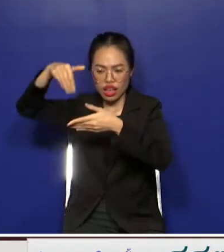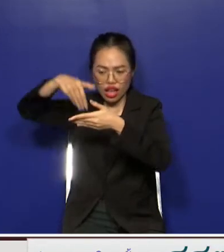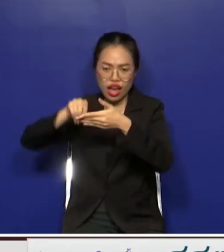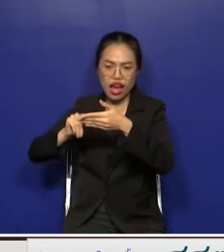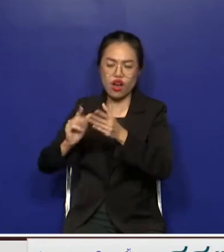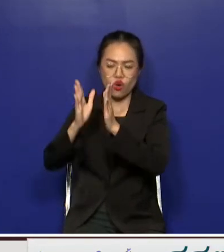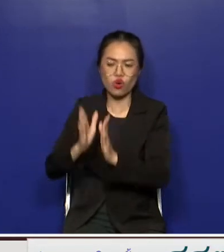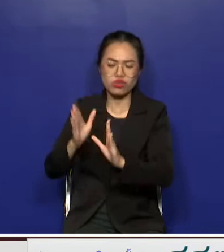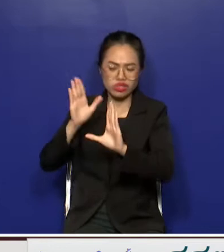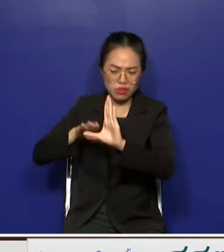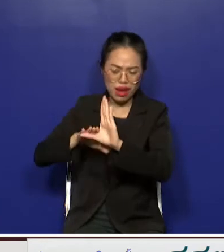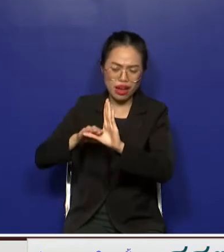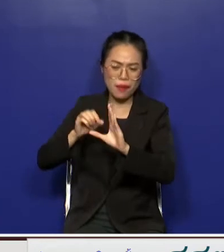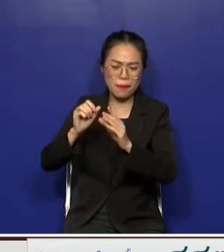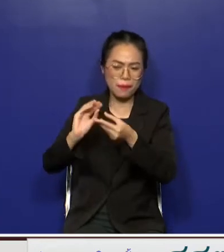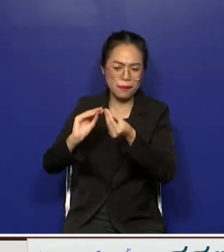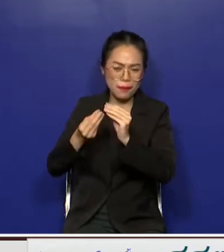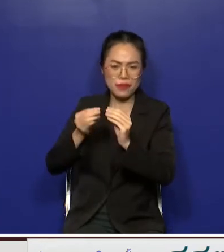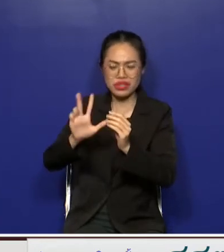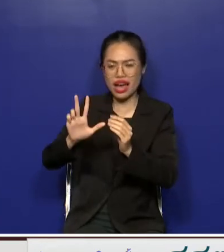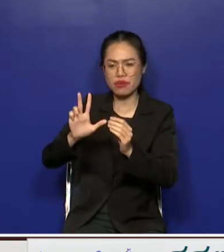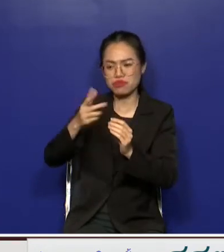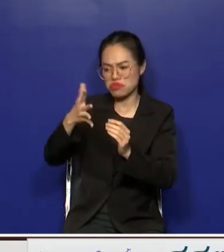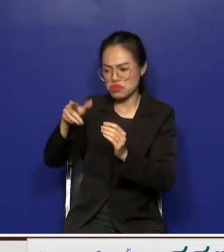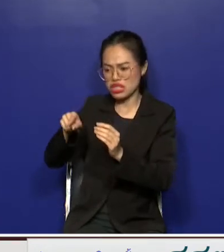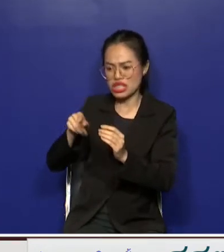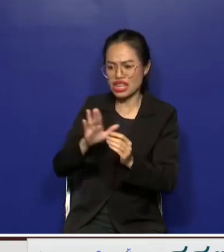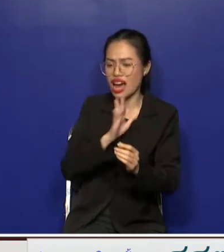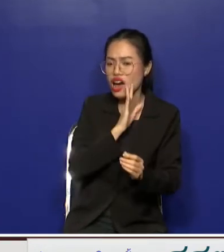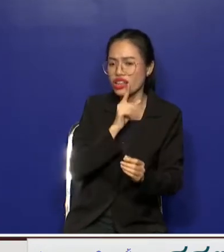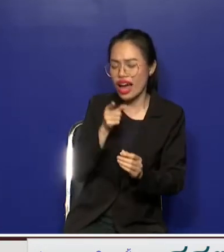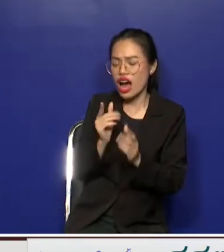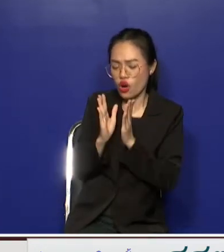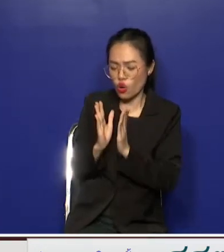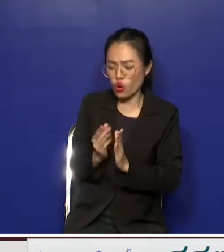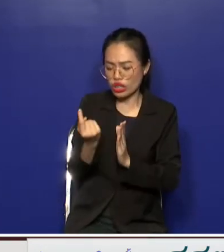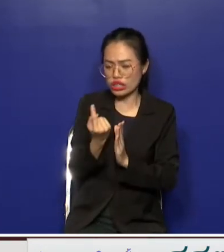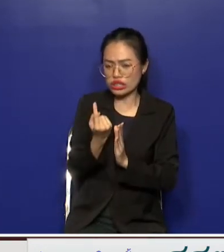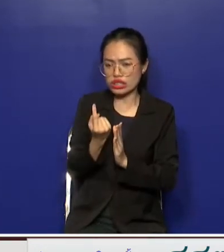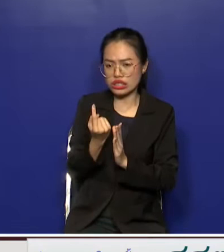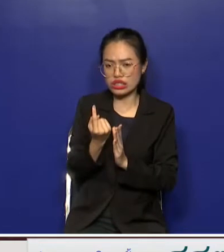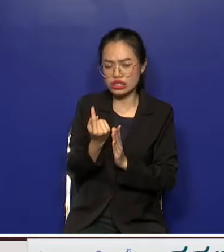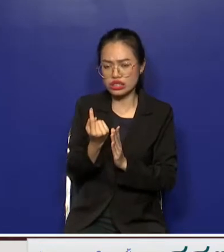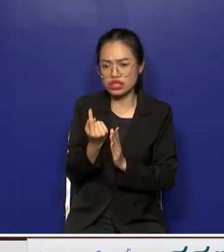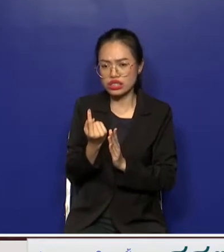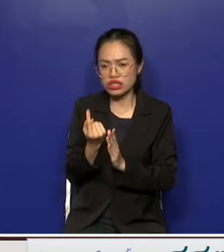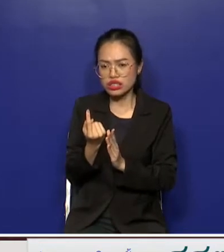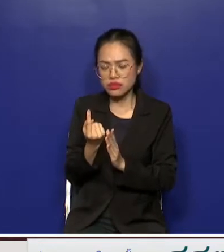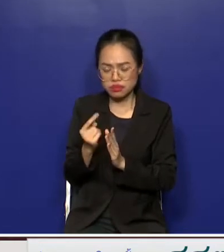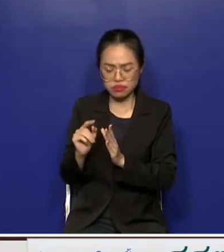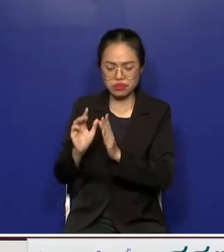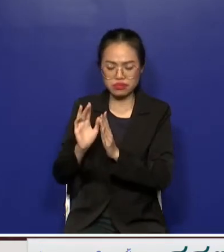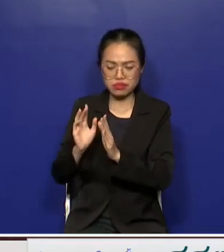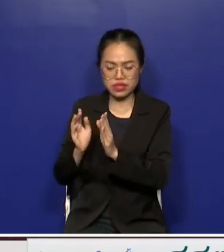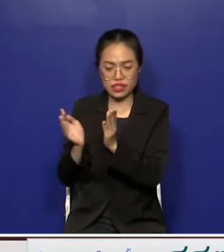ผสมคร เบอร์ถ้เราคิดใมมกับท่ามเพอนี้ มีคนคนหนึ่นะครั มเสียงพอประมาณนะ อยู่ที่ 3,000 นะ